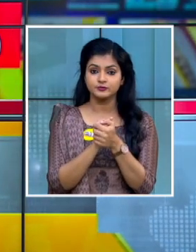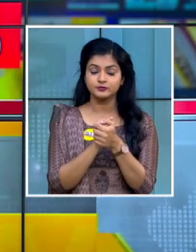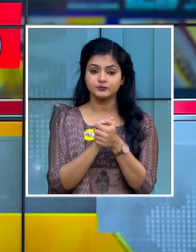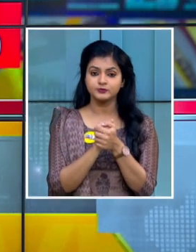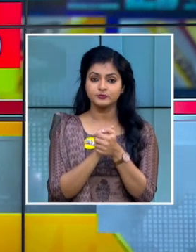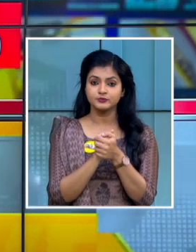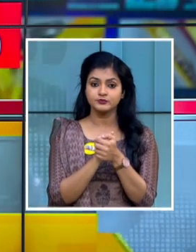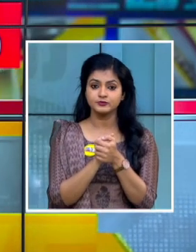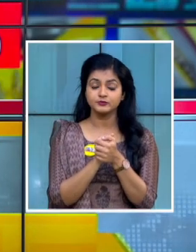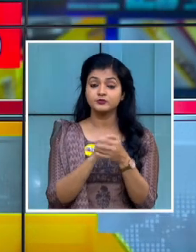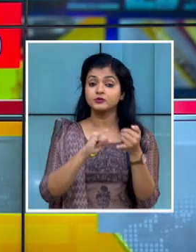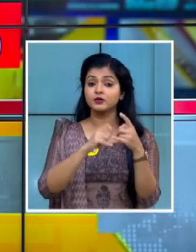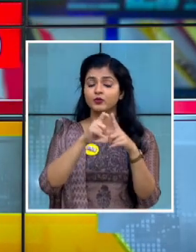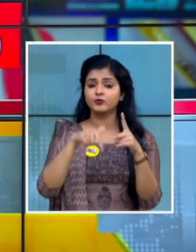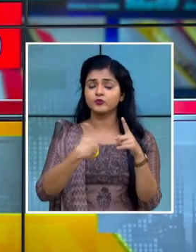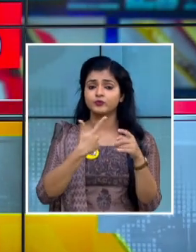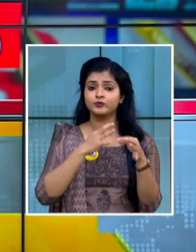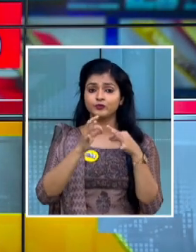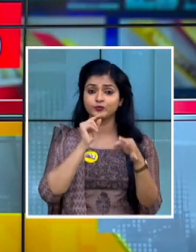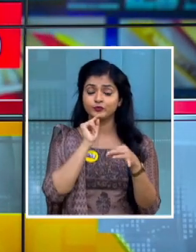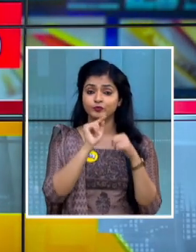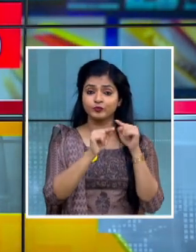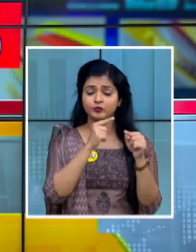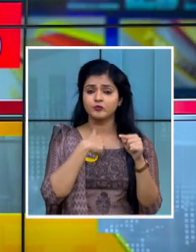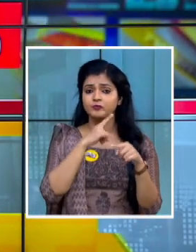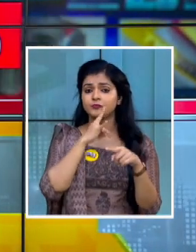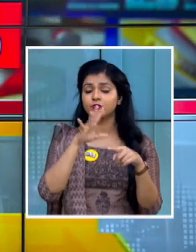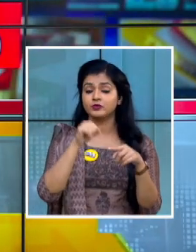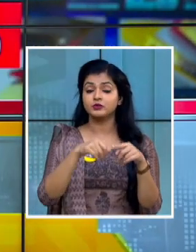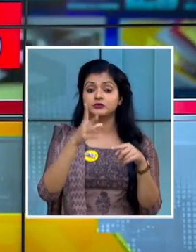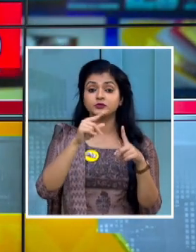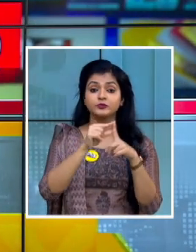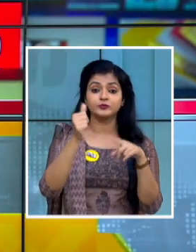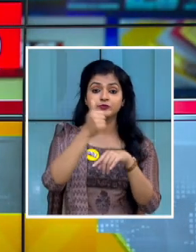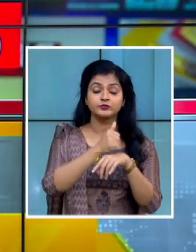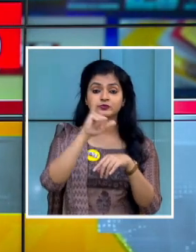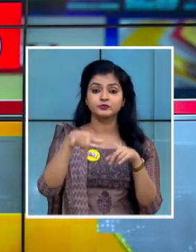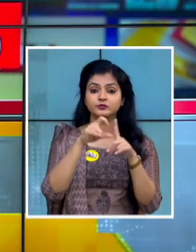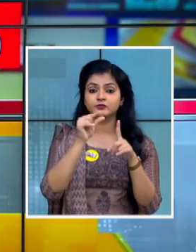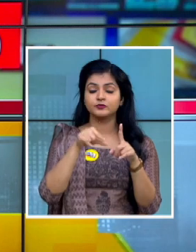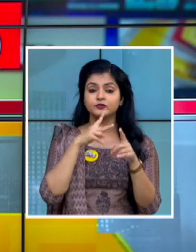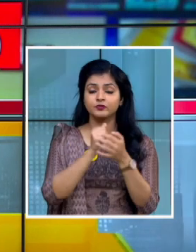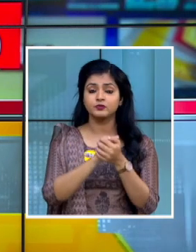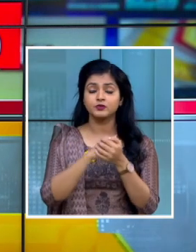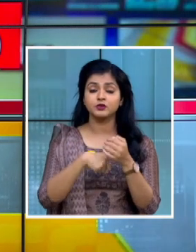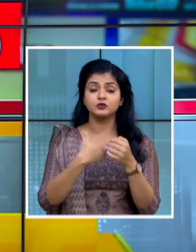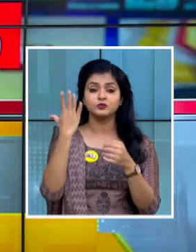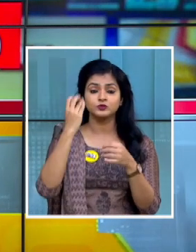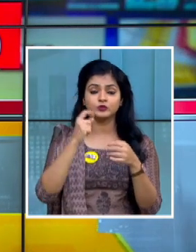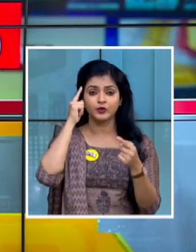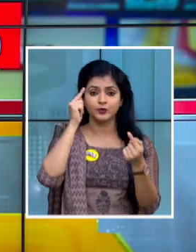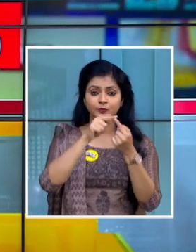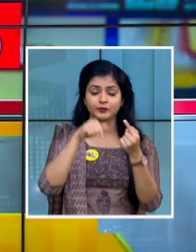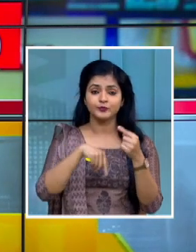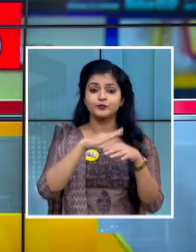നൽകിയത്. സനാതന ധർമ്മത്തെക്കുറിച്ചുള്ള പരാമർശങ്ങൾ വേദനാജനകമെന്ന് ഉപരാഷ്ട്രപതി ജഗ്ദീപ് ധൻഖർ. ഇത് ആത്മീയതയുടെ നാടാണ്. സനാതന